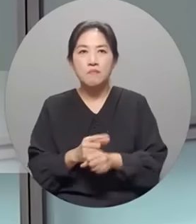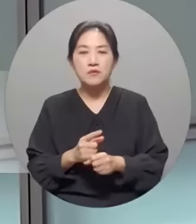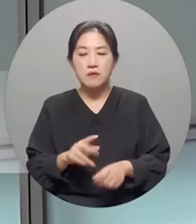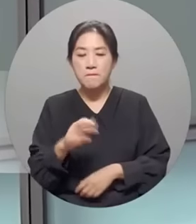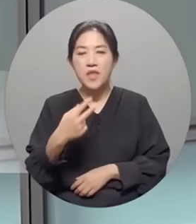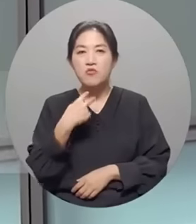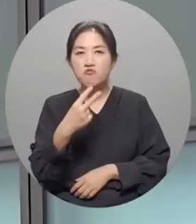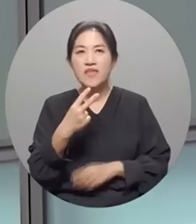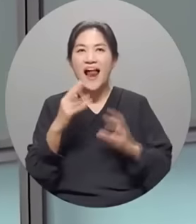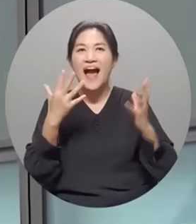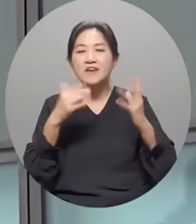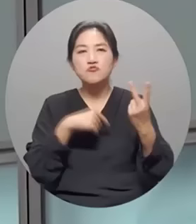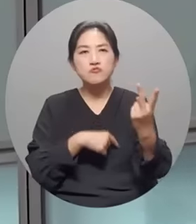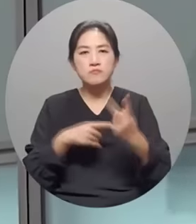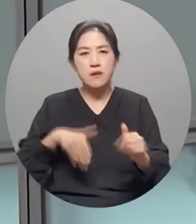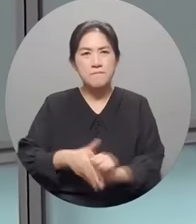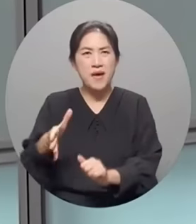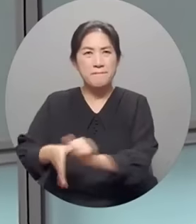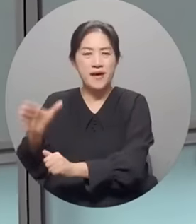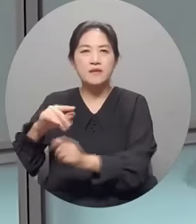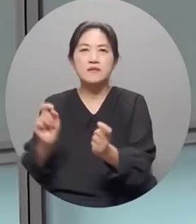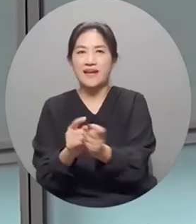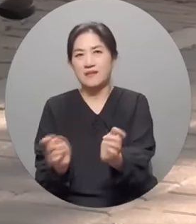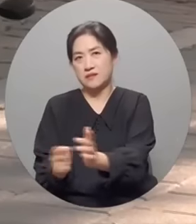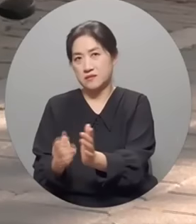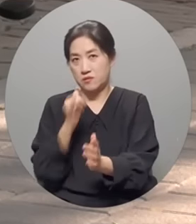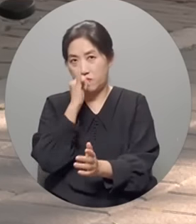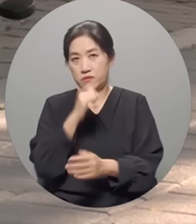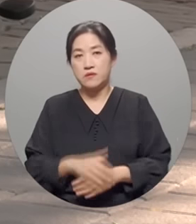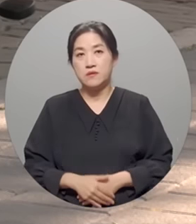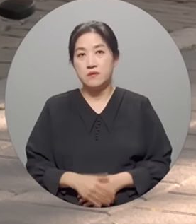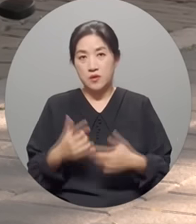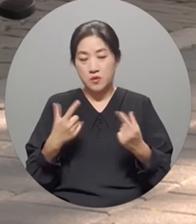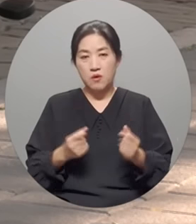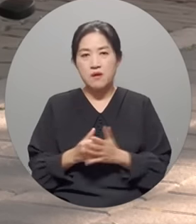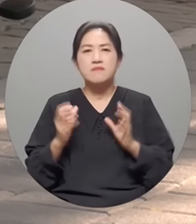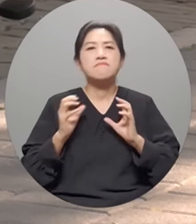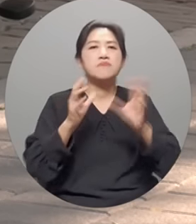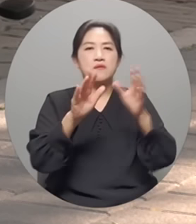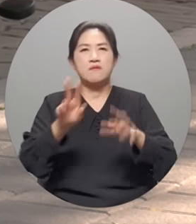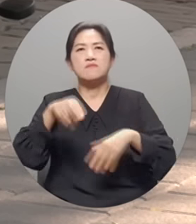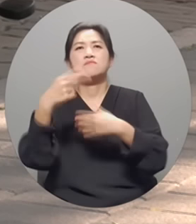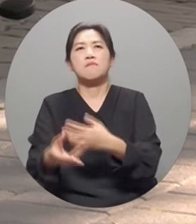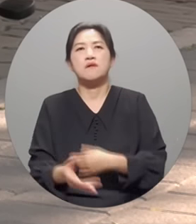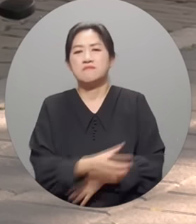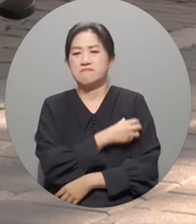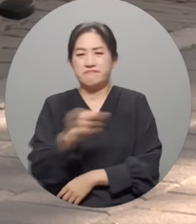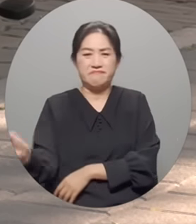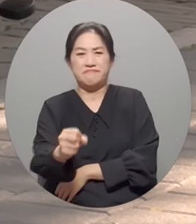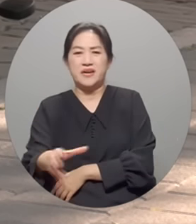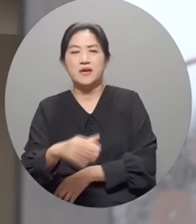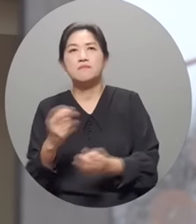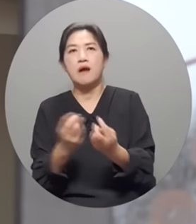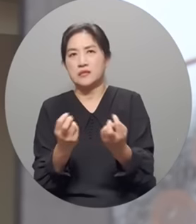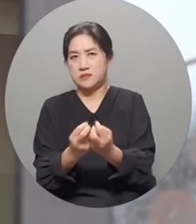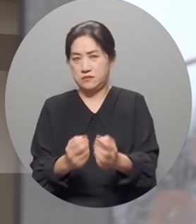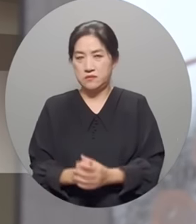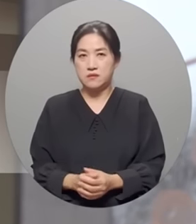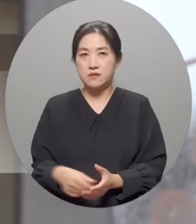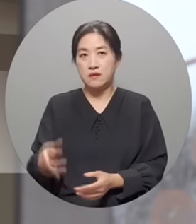아이 2명이 학대를 당한 것으로 조사됐습니다. 역시 밀거나 넘어뜨리는 방식이었습니다.